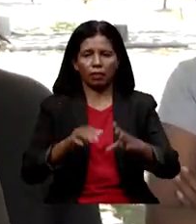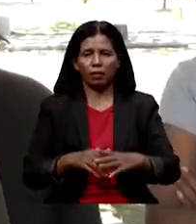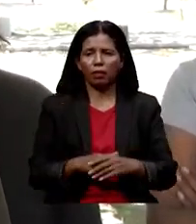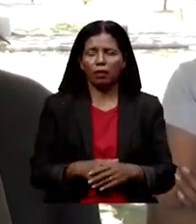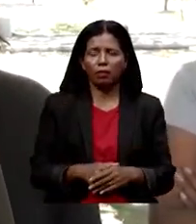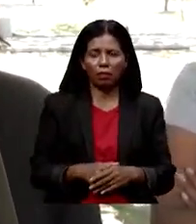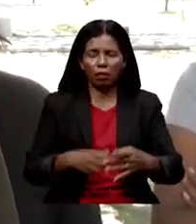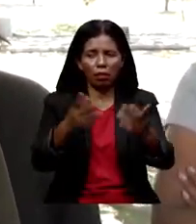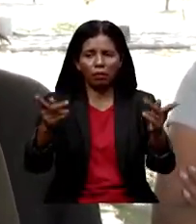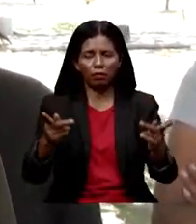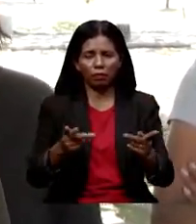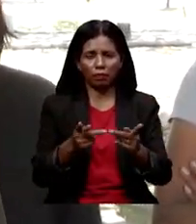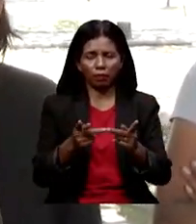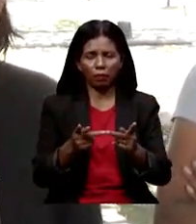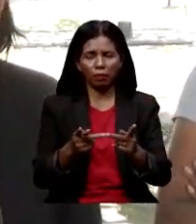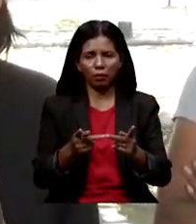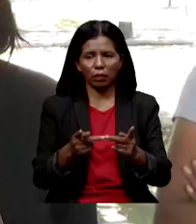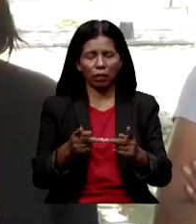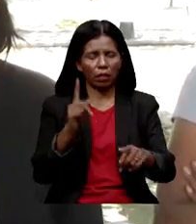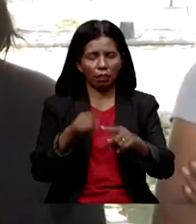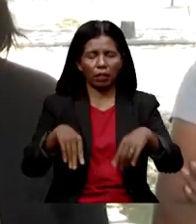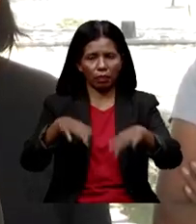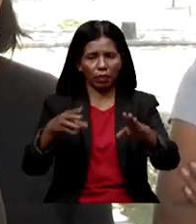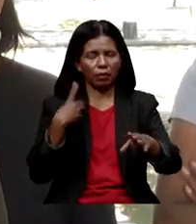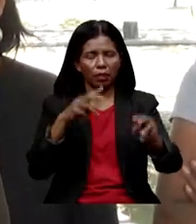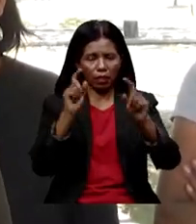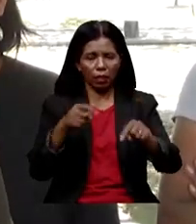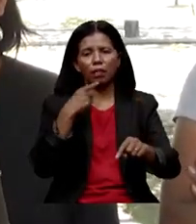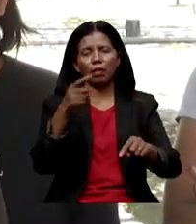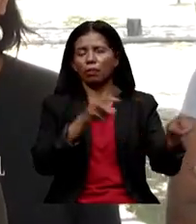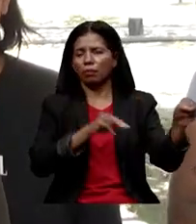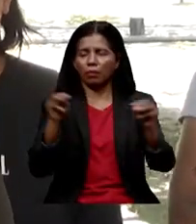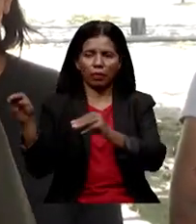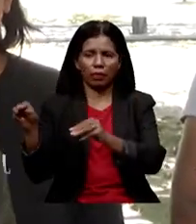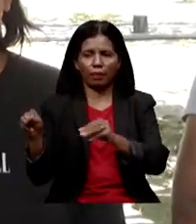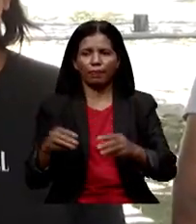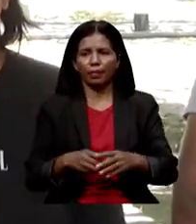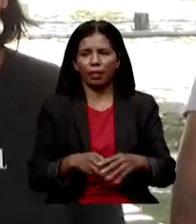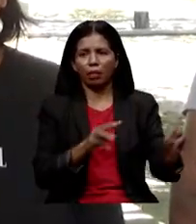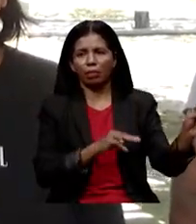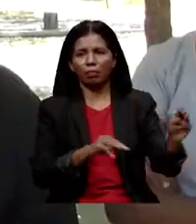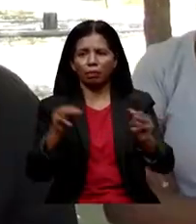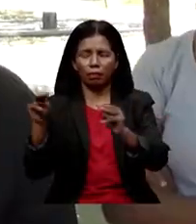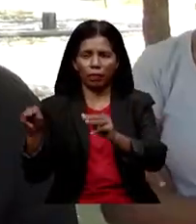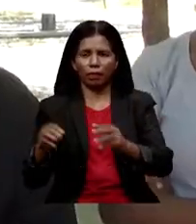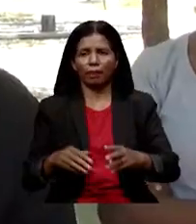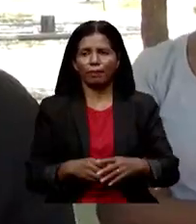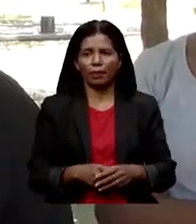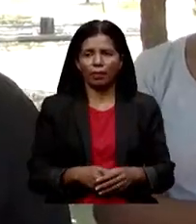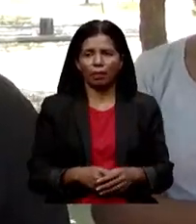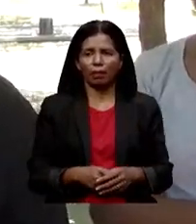e fatin dan nebe ma ka La turis Jepang ini amit tinggal ruko muda. La harus tidak tinggal sale muda sira. Ami